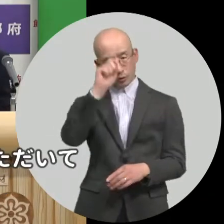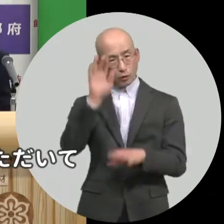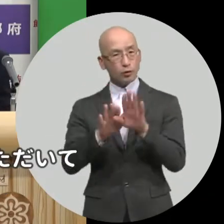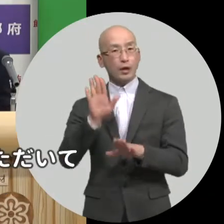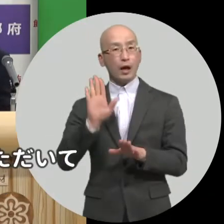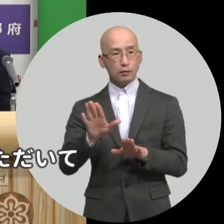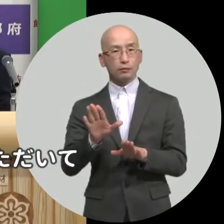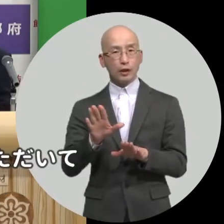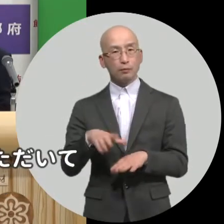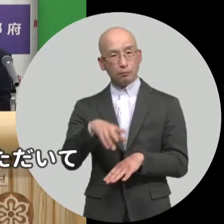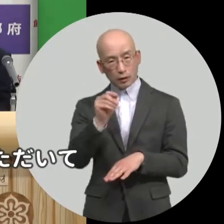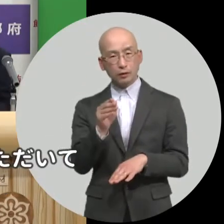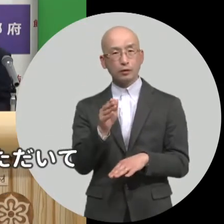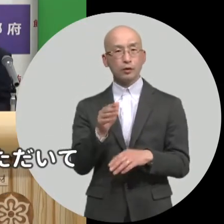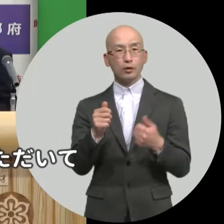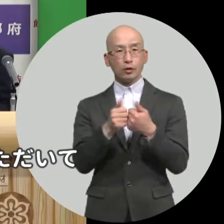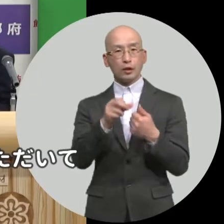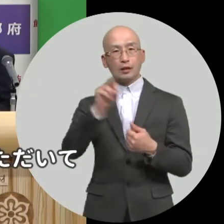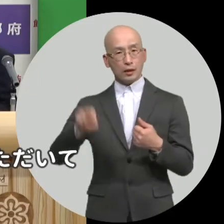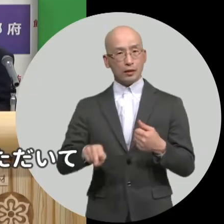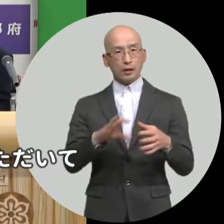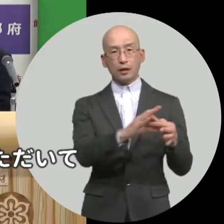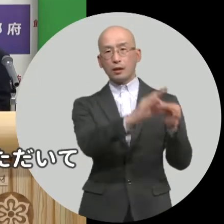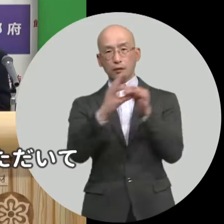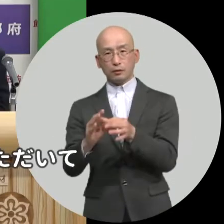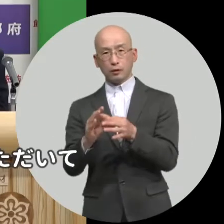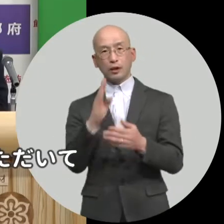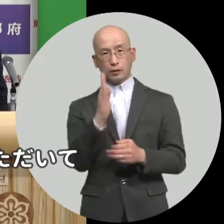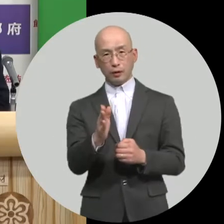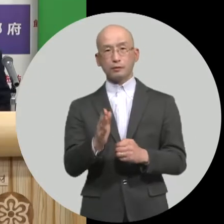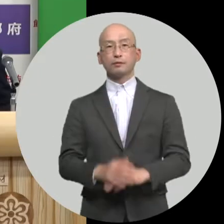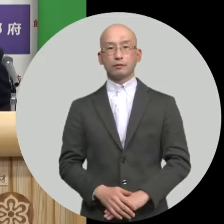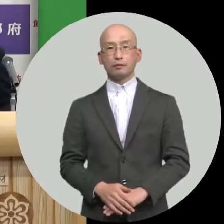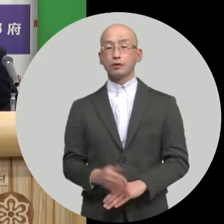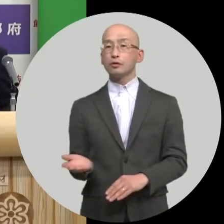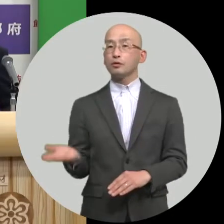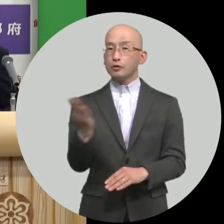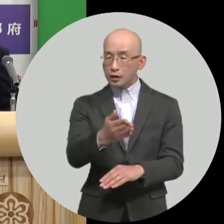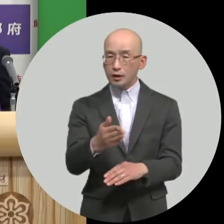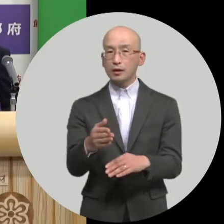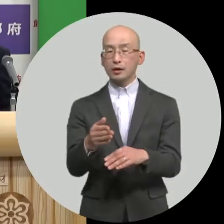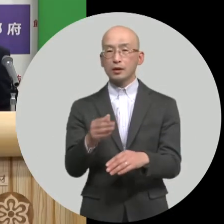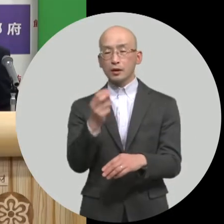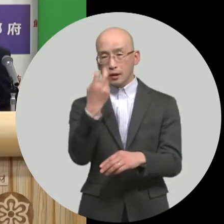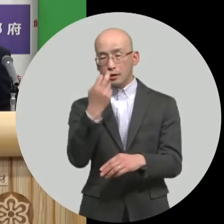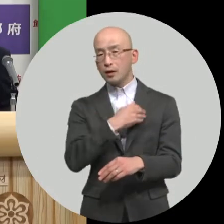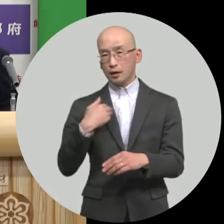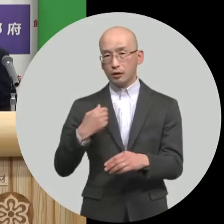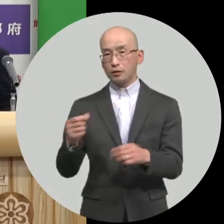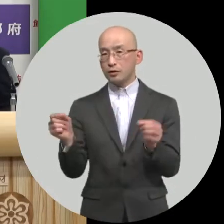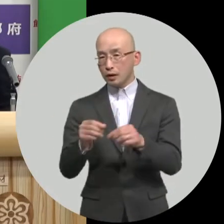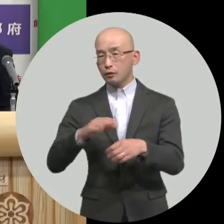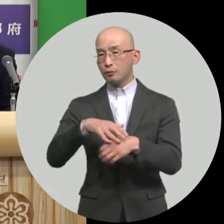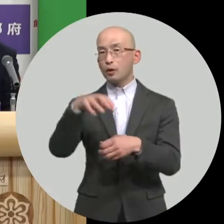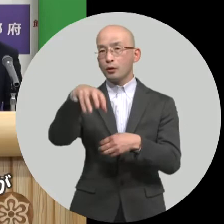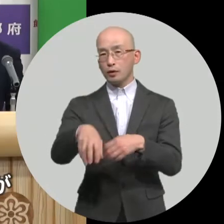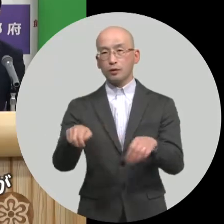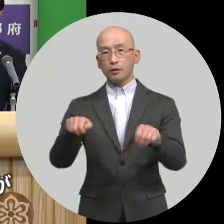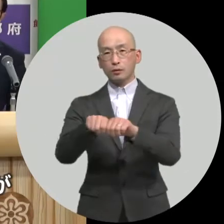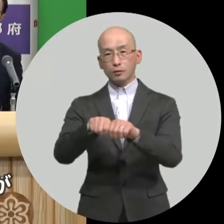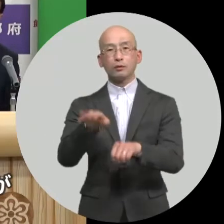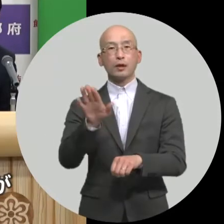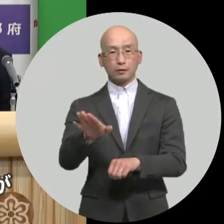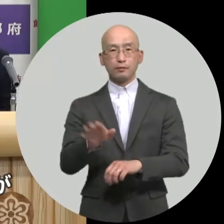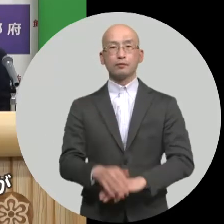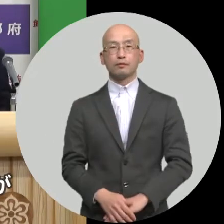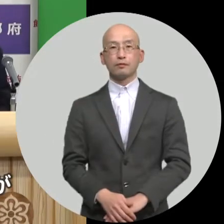ターにご連絡をいただきまして、まあ、そこから接触者外来等を紹介していくという流れにしたいなと思っております。医療